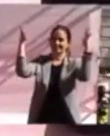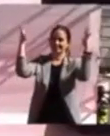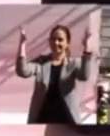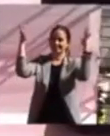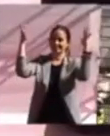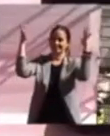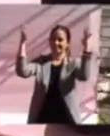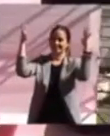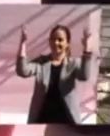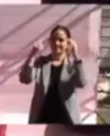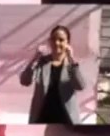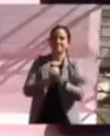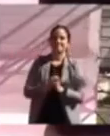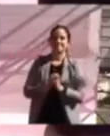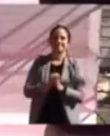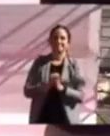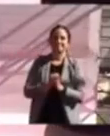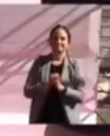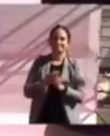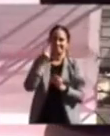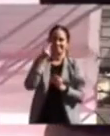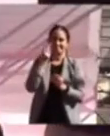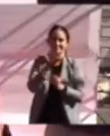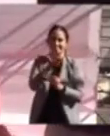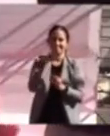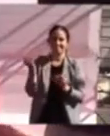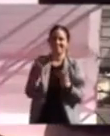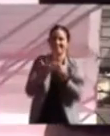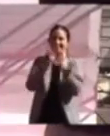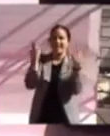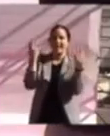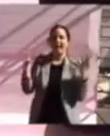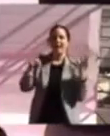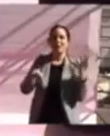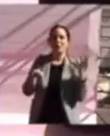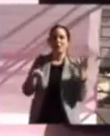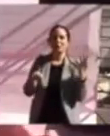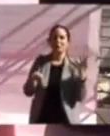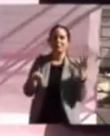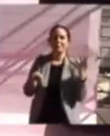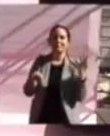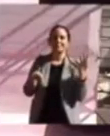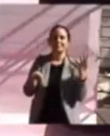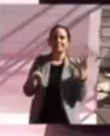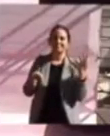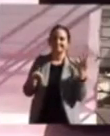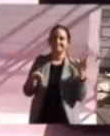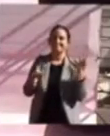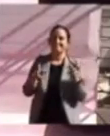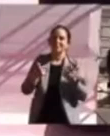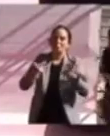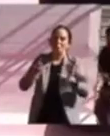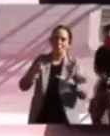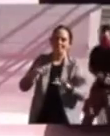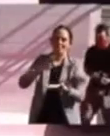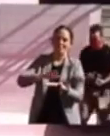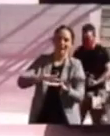come vedete è qui diciamo così valorizza la nostra organizzazione